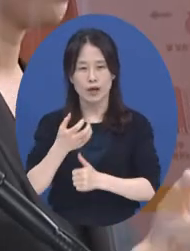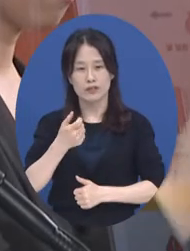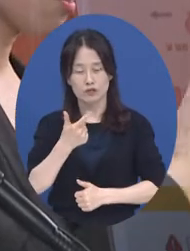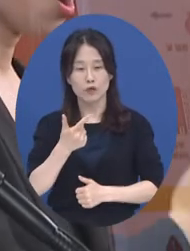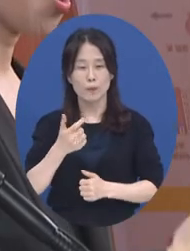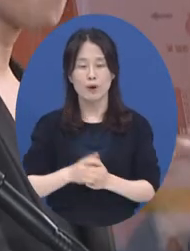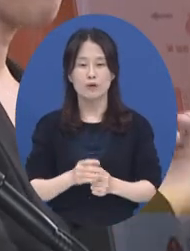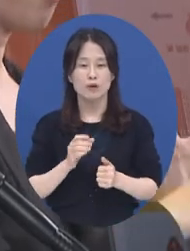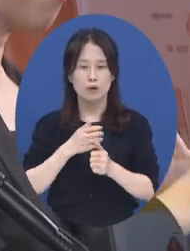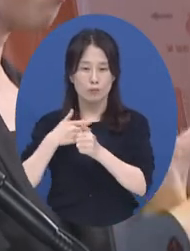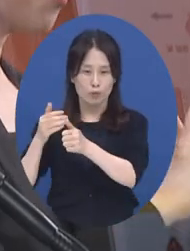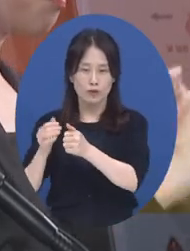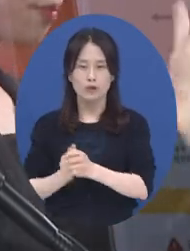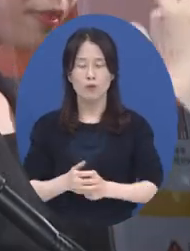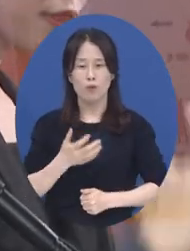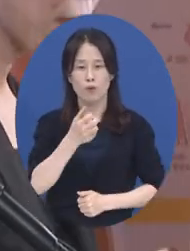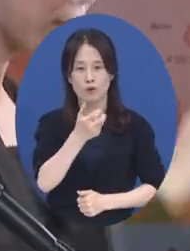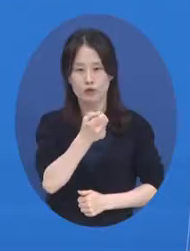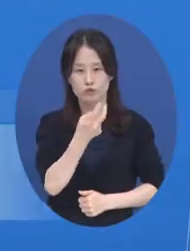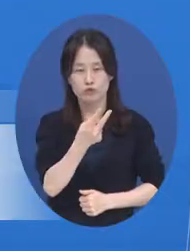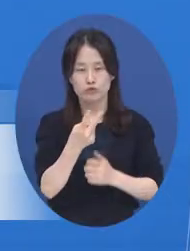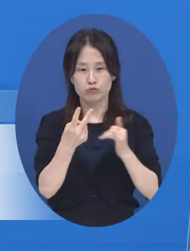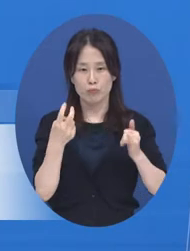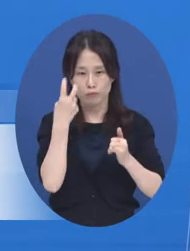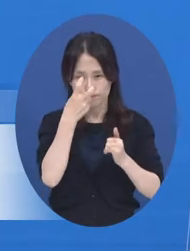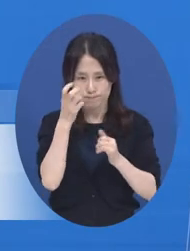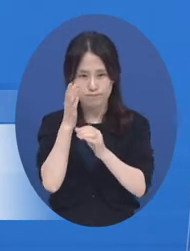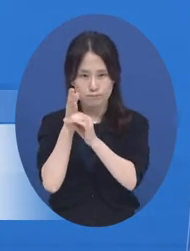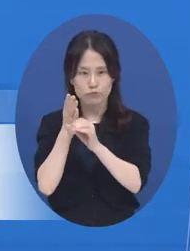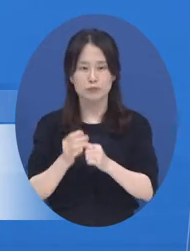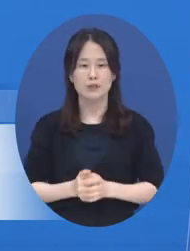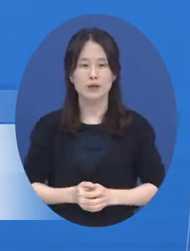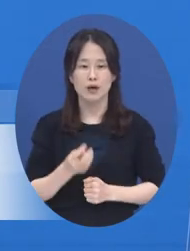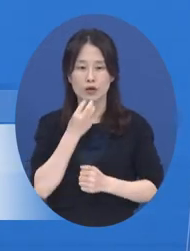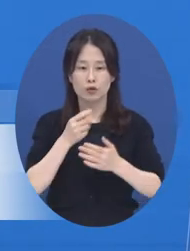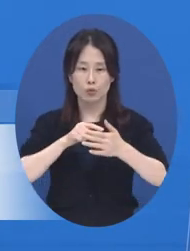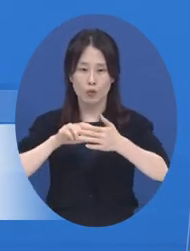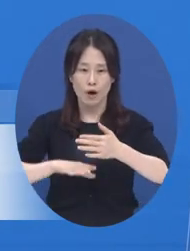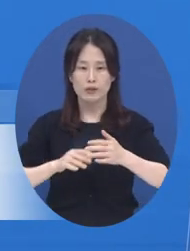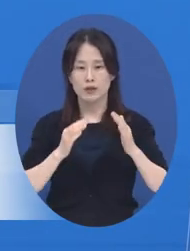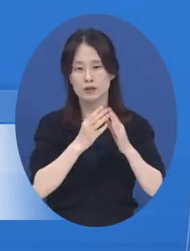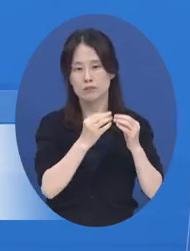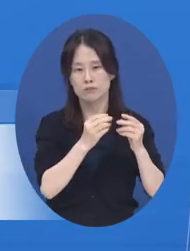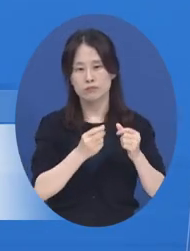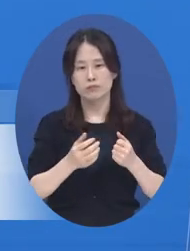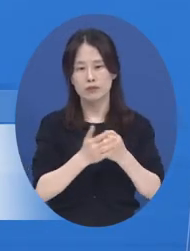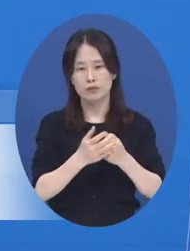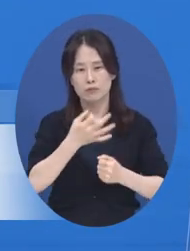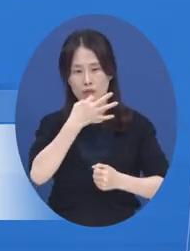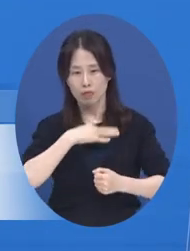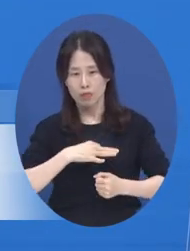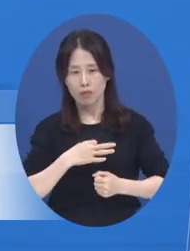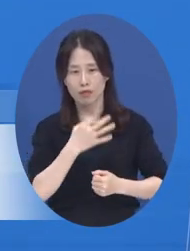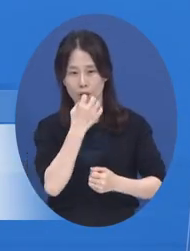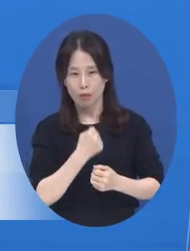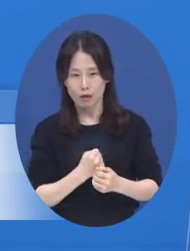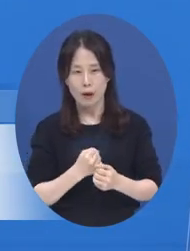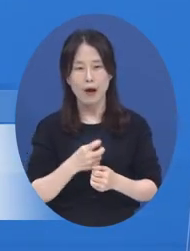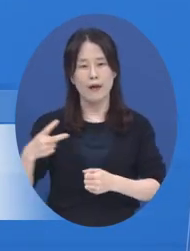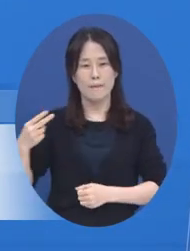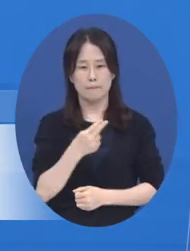입건하고 82명을 수사하고 있습니다. 경기도 내에서 부동산을 통한 불로소득이 척결되는